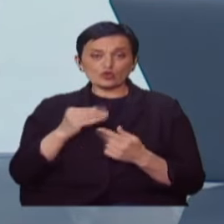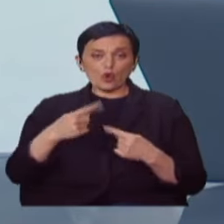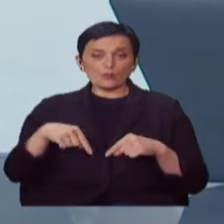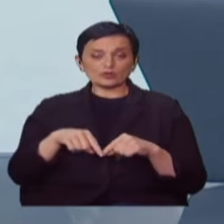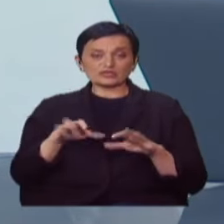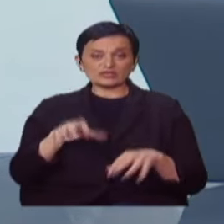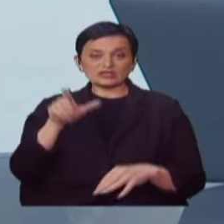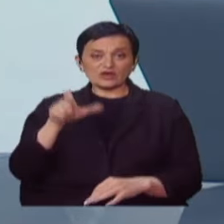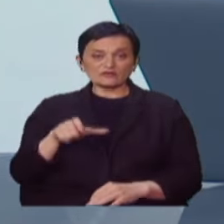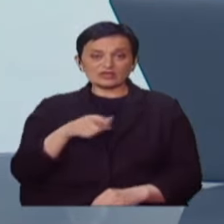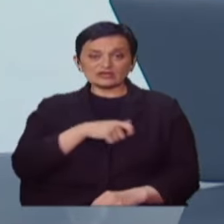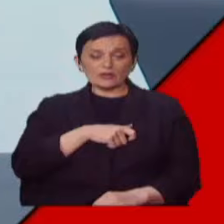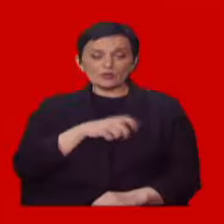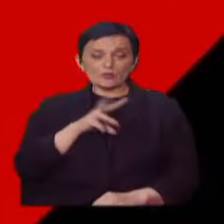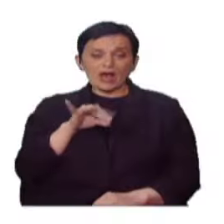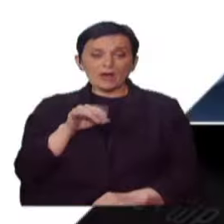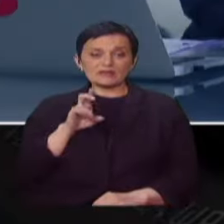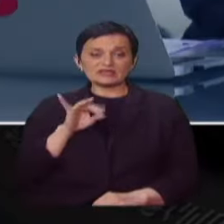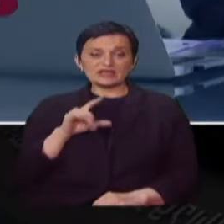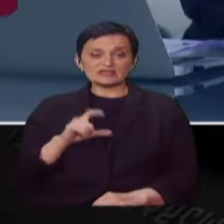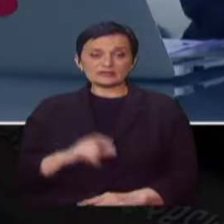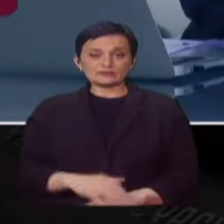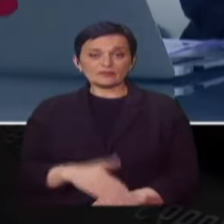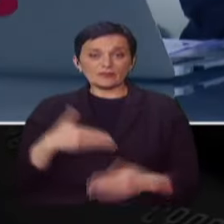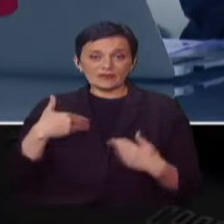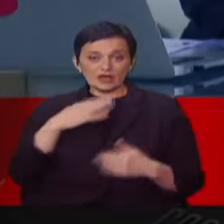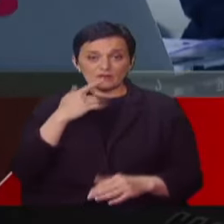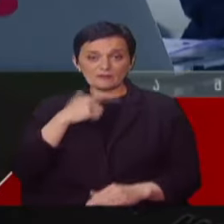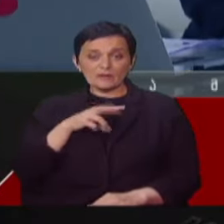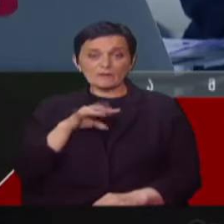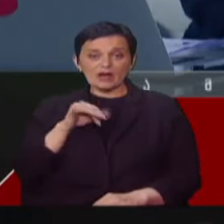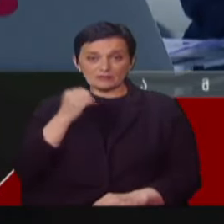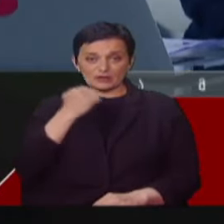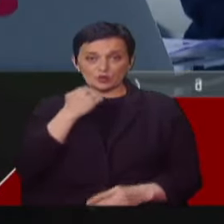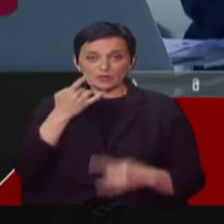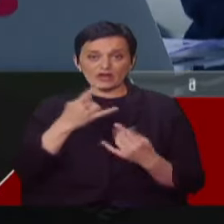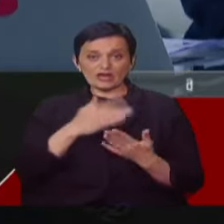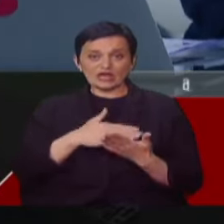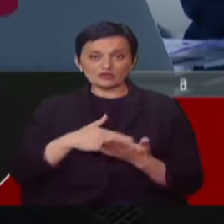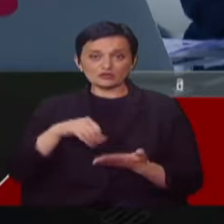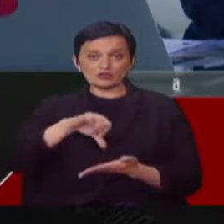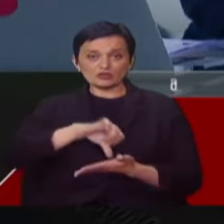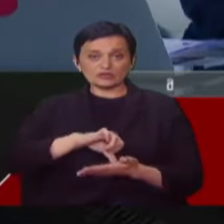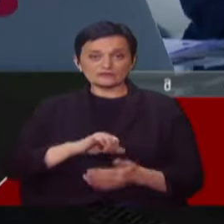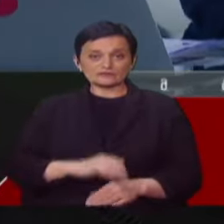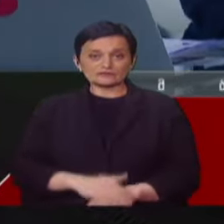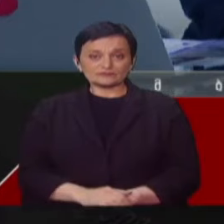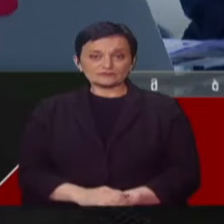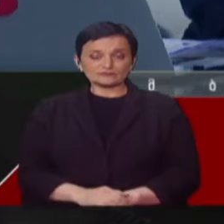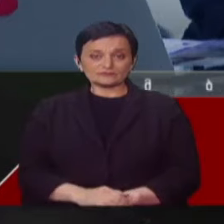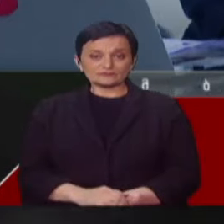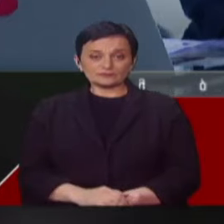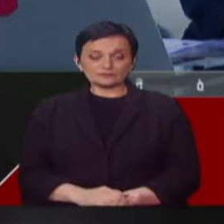კომიტეტის თავმჯდომარე დეპუტატი მაია ბითაძე. გამარჯობა ქალბატონო მაია, მადლობა გადაცემაში მონაწილეობისთვის.